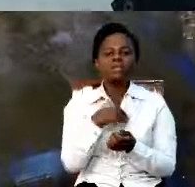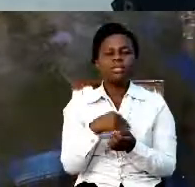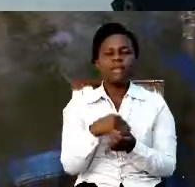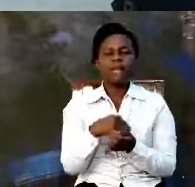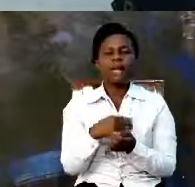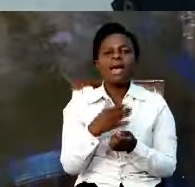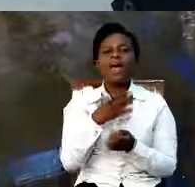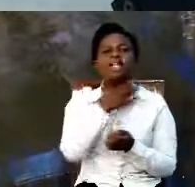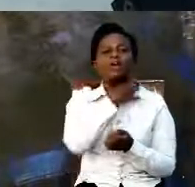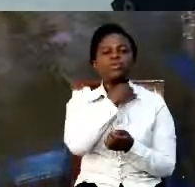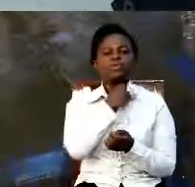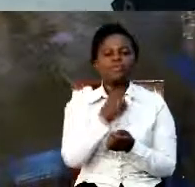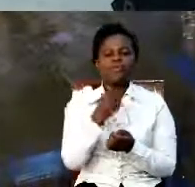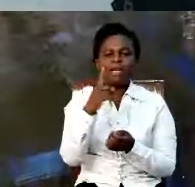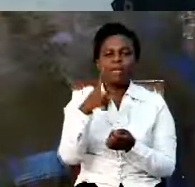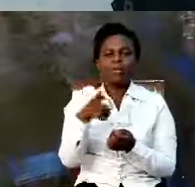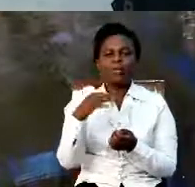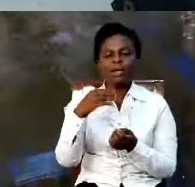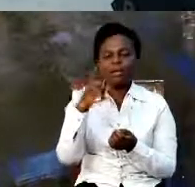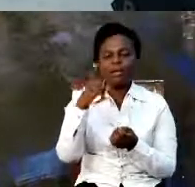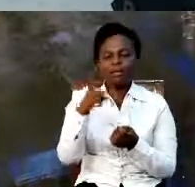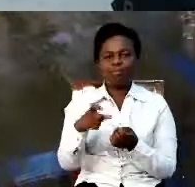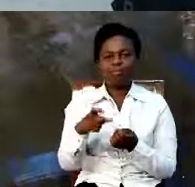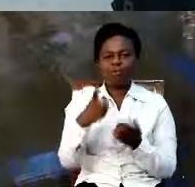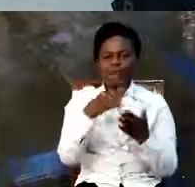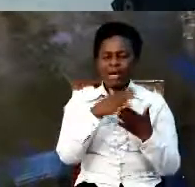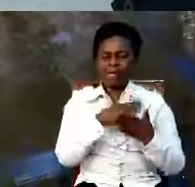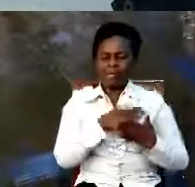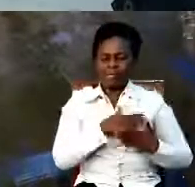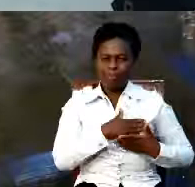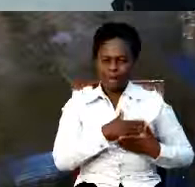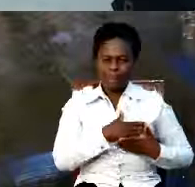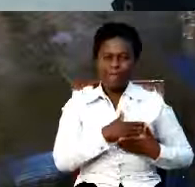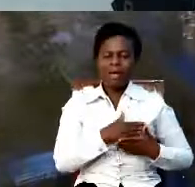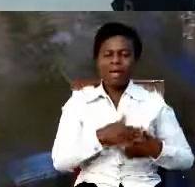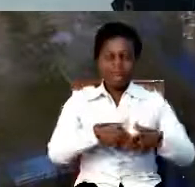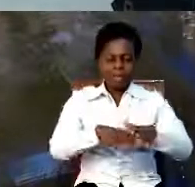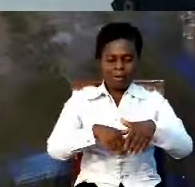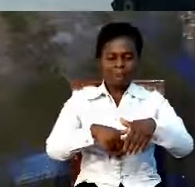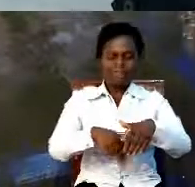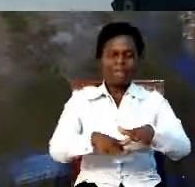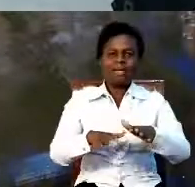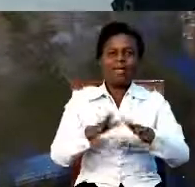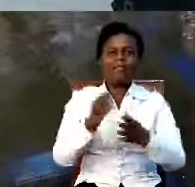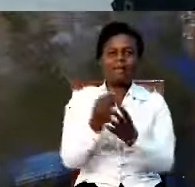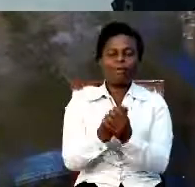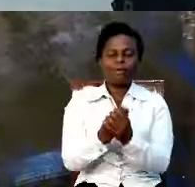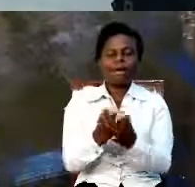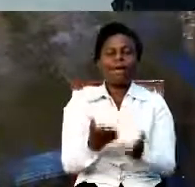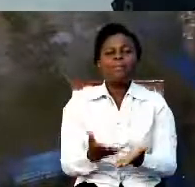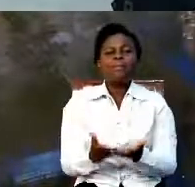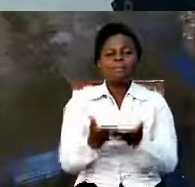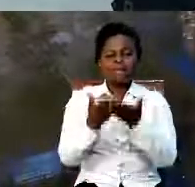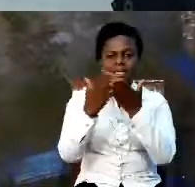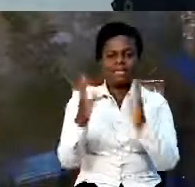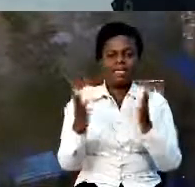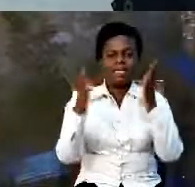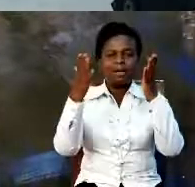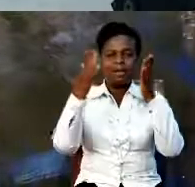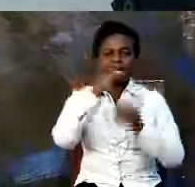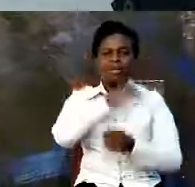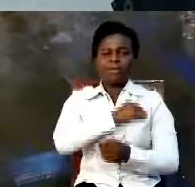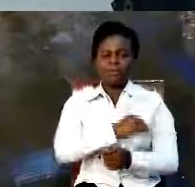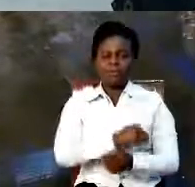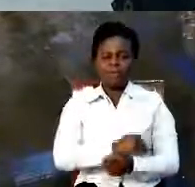na kutamani kuwa na mtu anayekupenda, mnayependana naye, mnayesaidiana katika maisha,